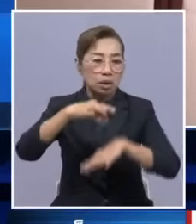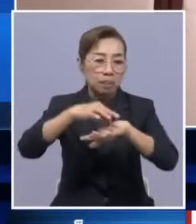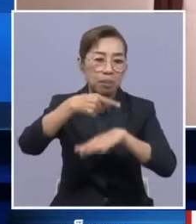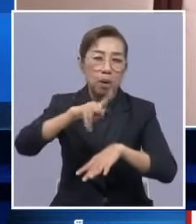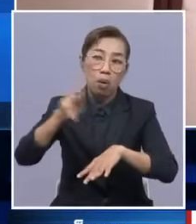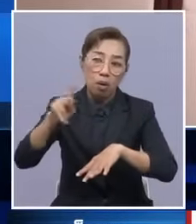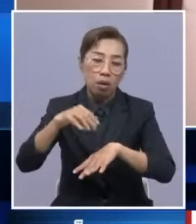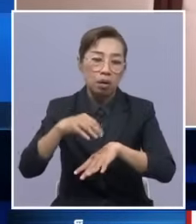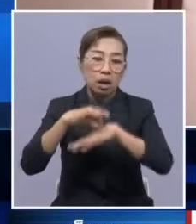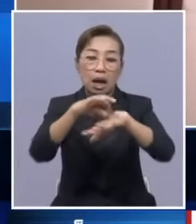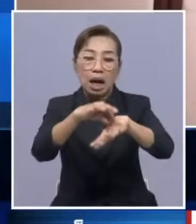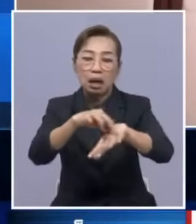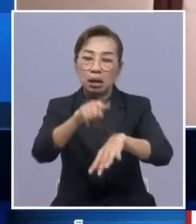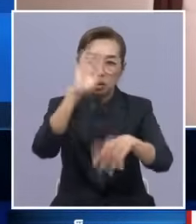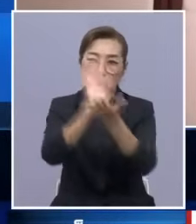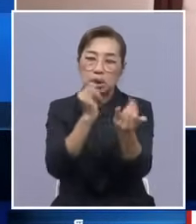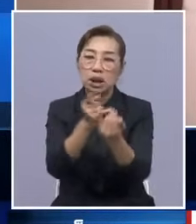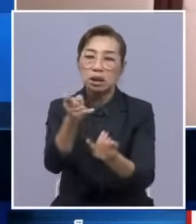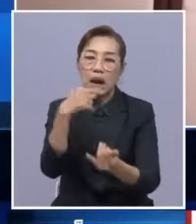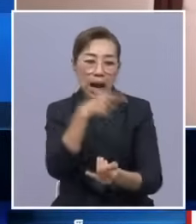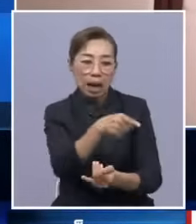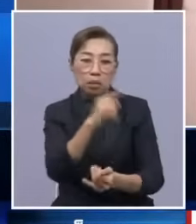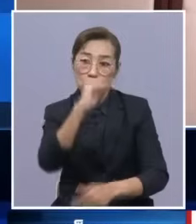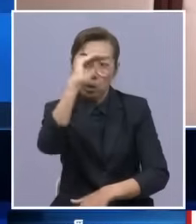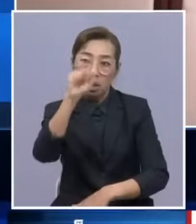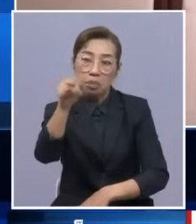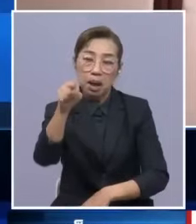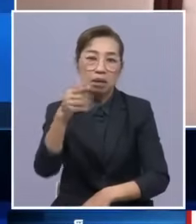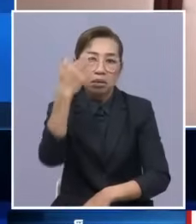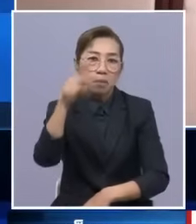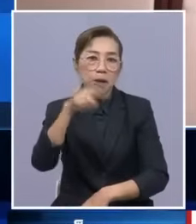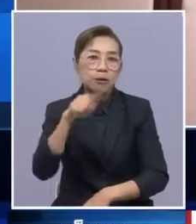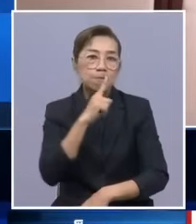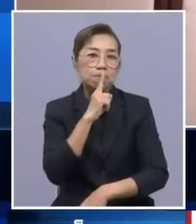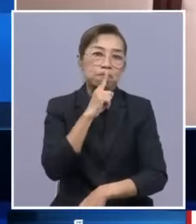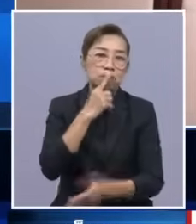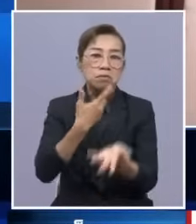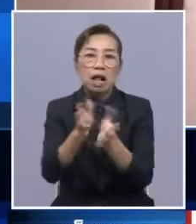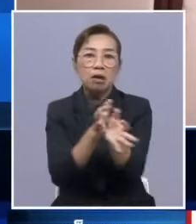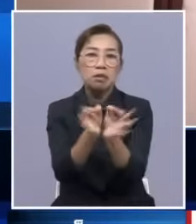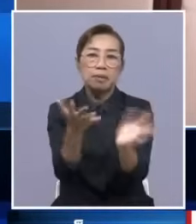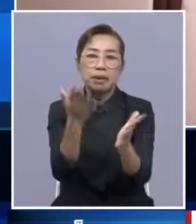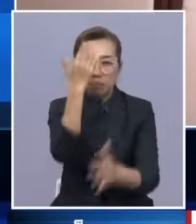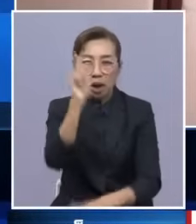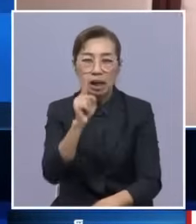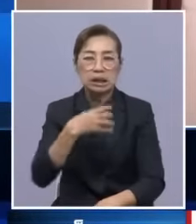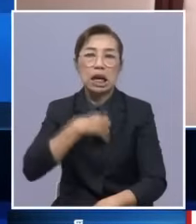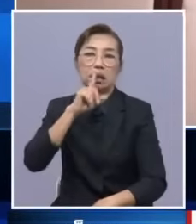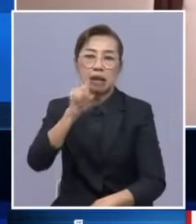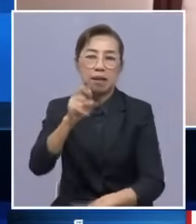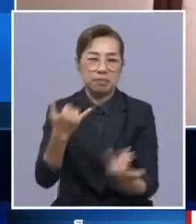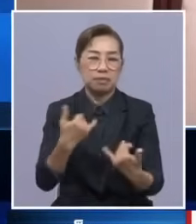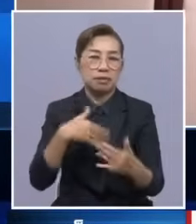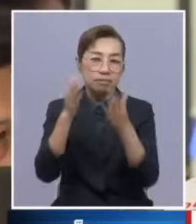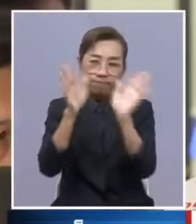ใหญ่ในพรรคเพื่อไทยหรือไม่จึงไม่กล้ามีใครปริปากพูดอะไรให้กับสังคมได้ทราบก็เลยอยากจะประนาม